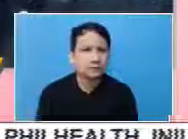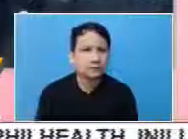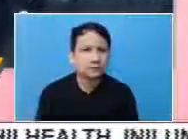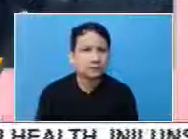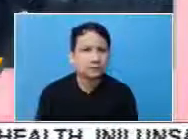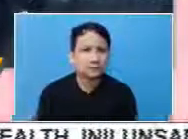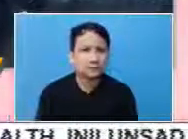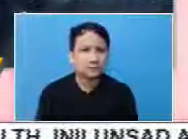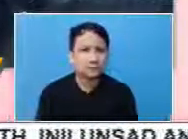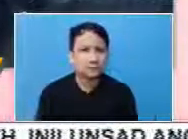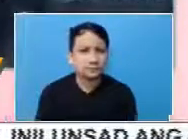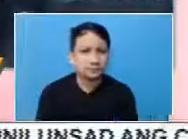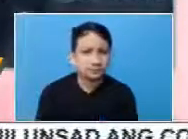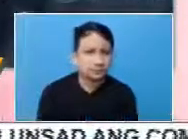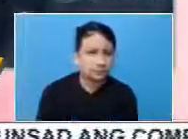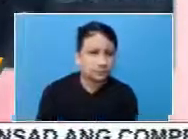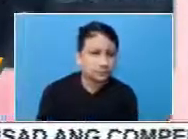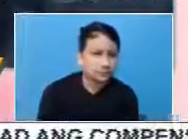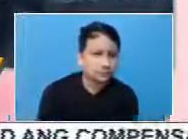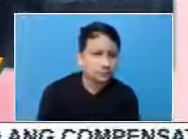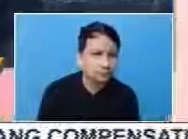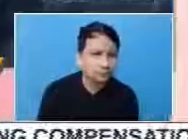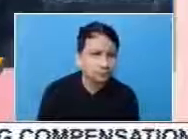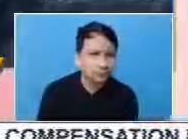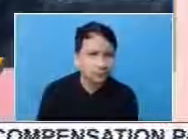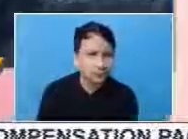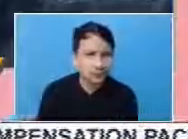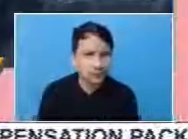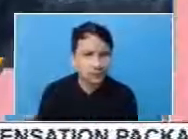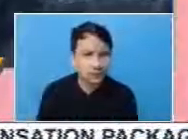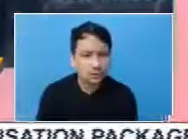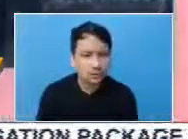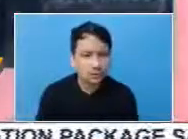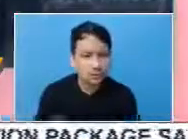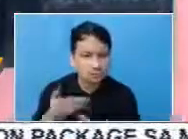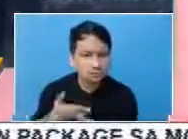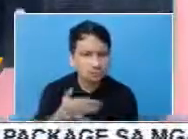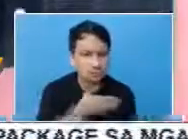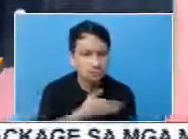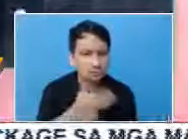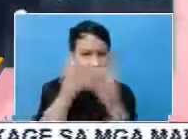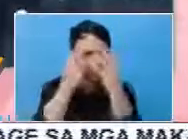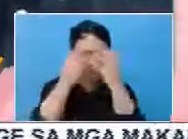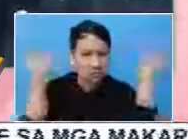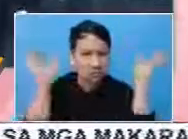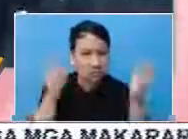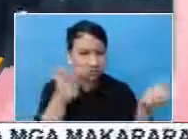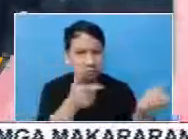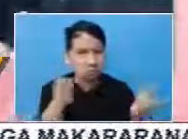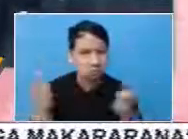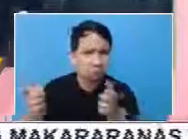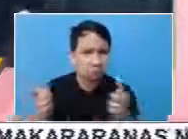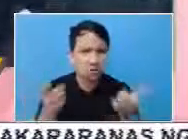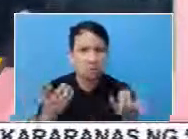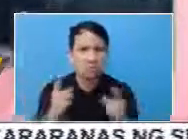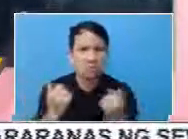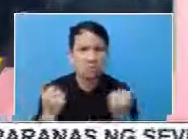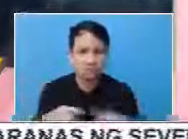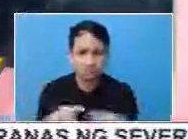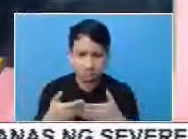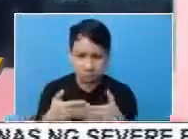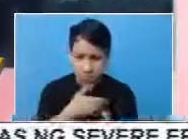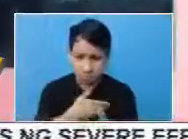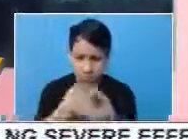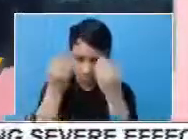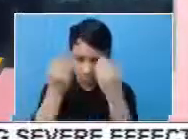po, ito pong tinatawag natin depression, hindi naman po katulad doon ng ibang sakit na madali natin makita. Ito po ay talagang malalaman din